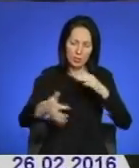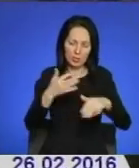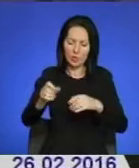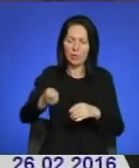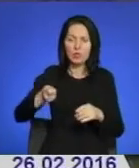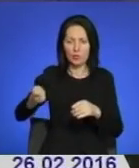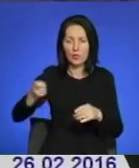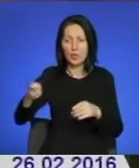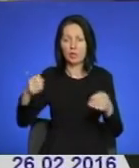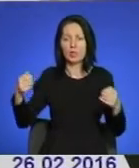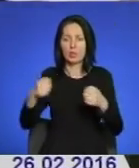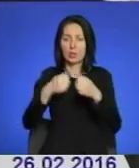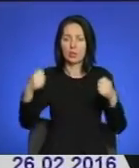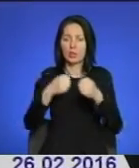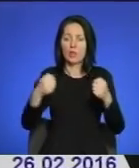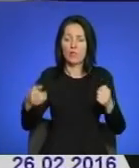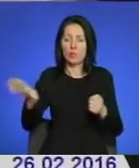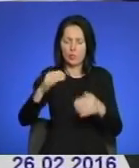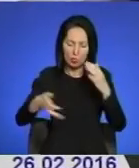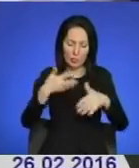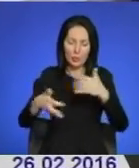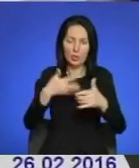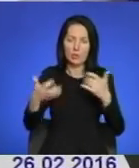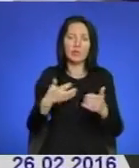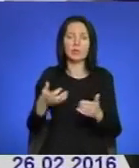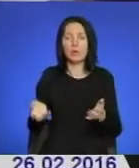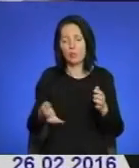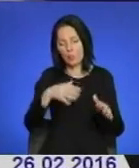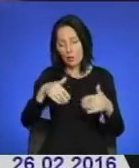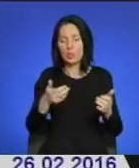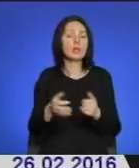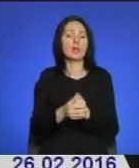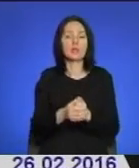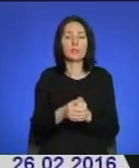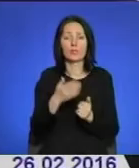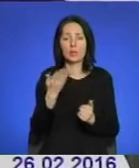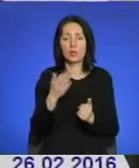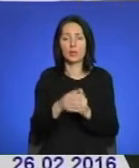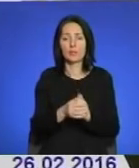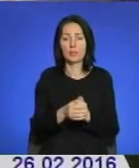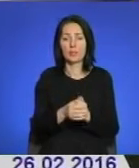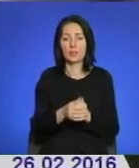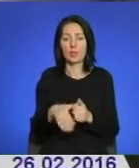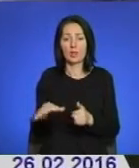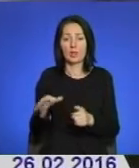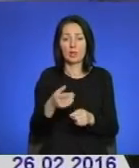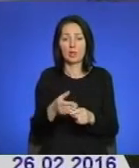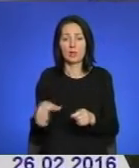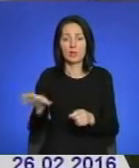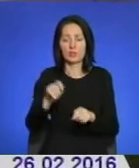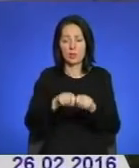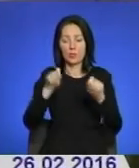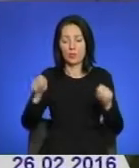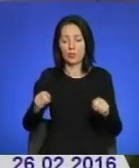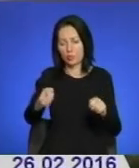не замикається вона. Подивилися, що там щось поперекидали трохи, а те все. Відкрили